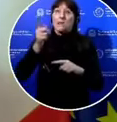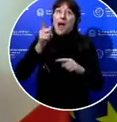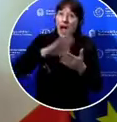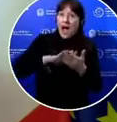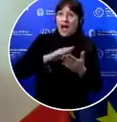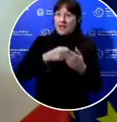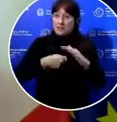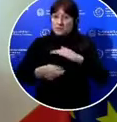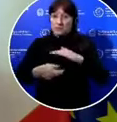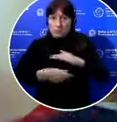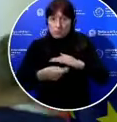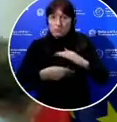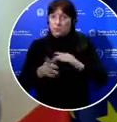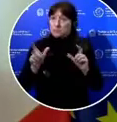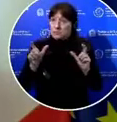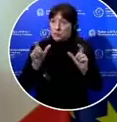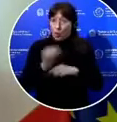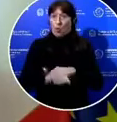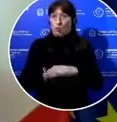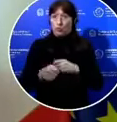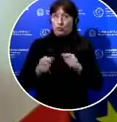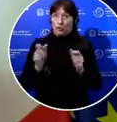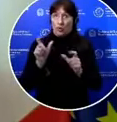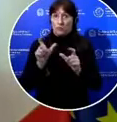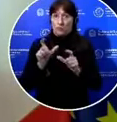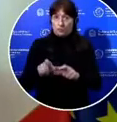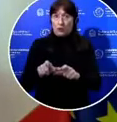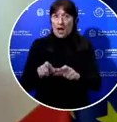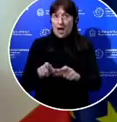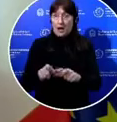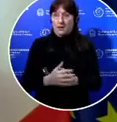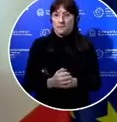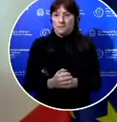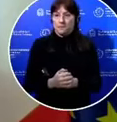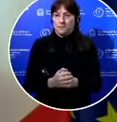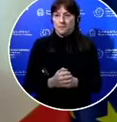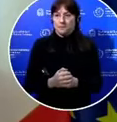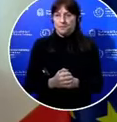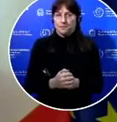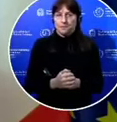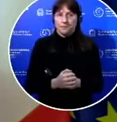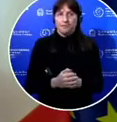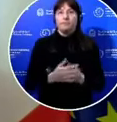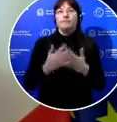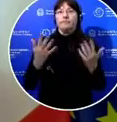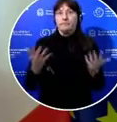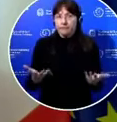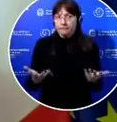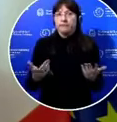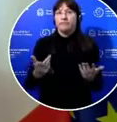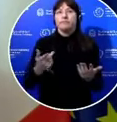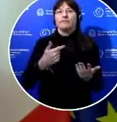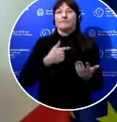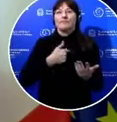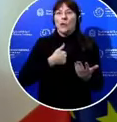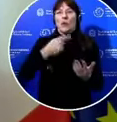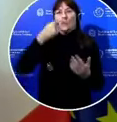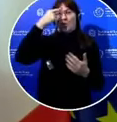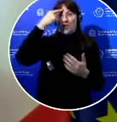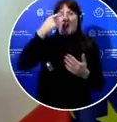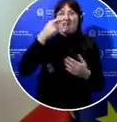diffusione nel nostro paese di queste sostanze. E noi non possiamo non dimenticare il numero